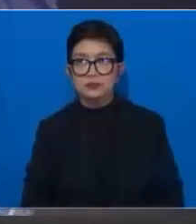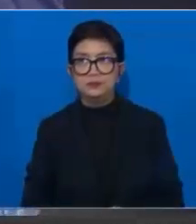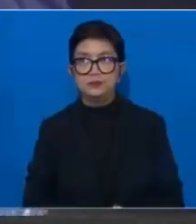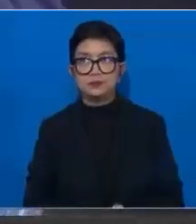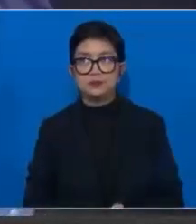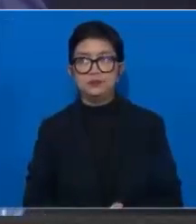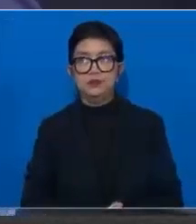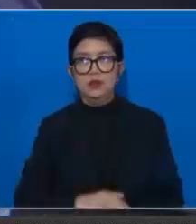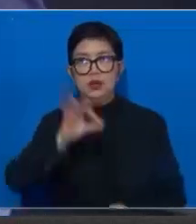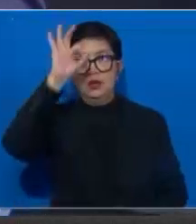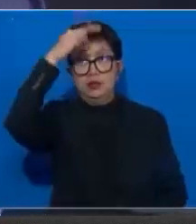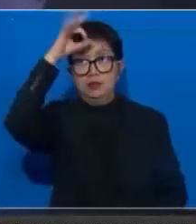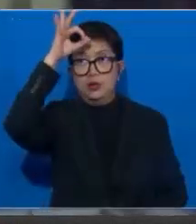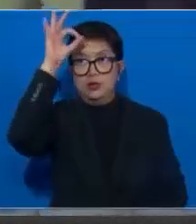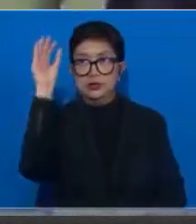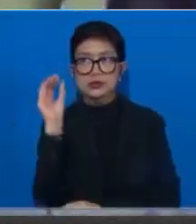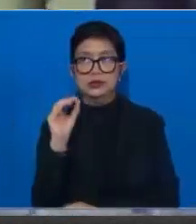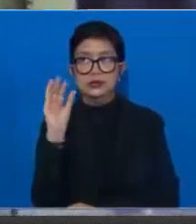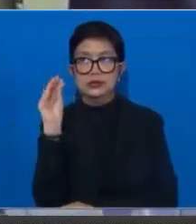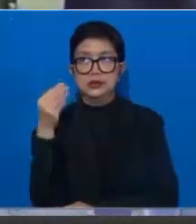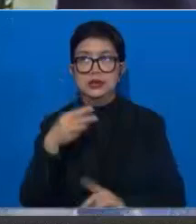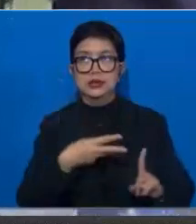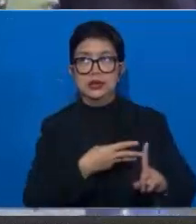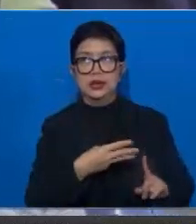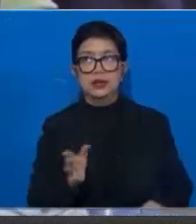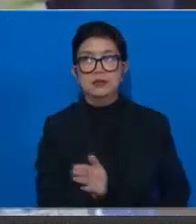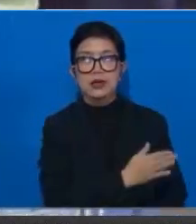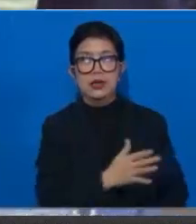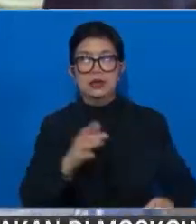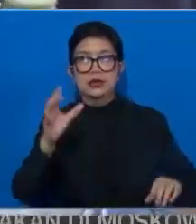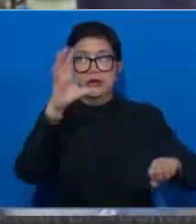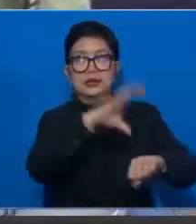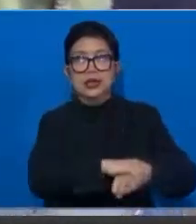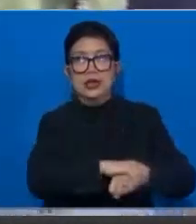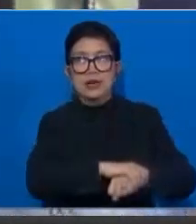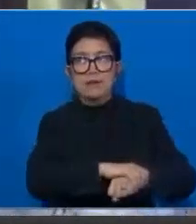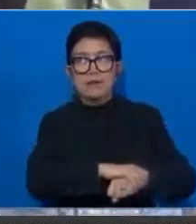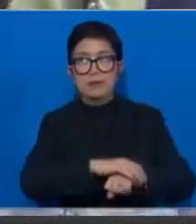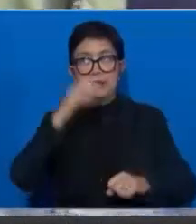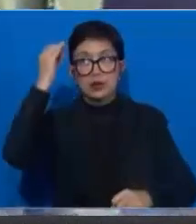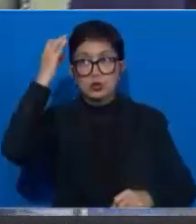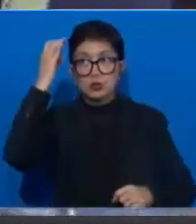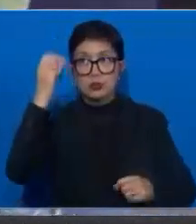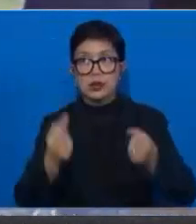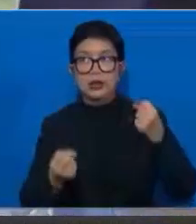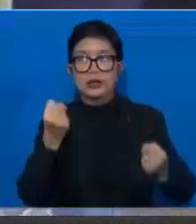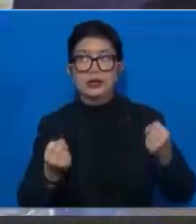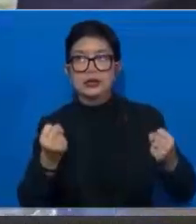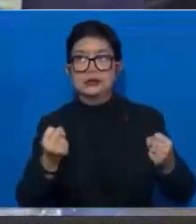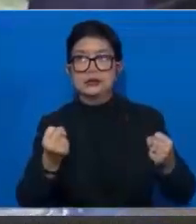Personel Satreskrim Polres Metro Jakarta Barat menangkap pengemudi taksi online berinisial M yang viral memeras dan mengancam